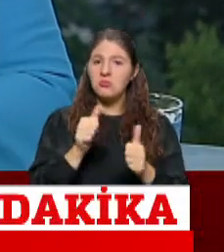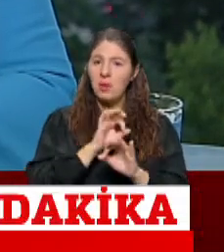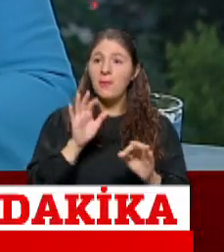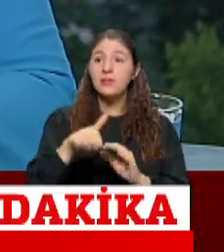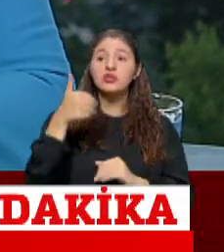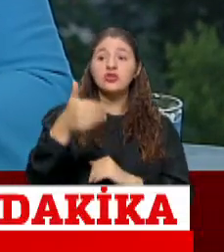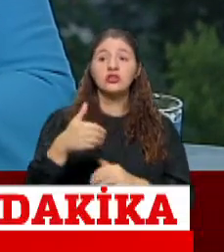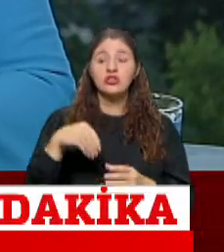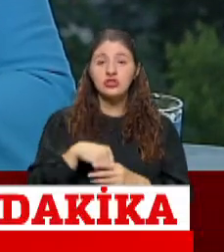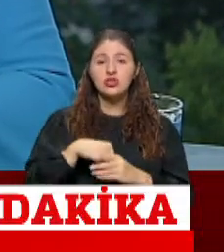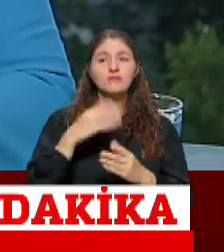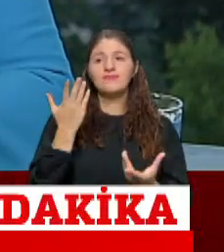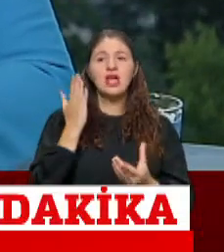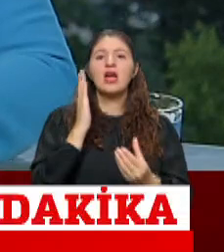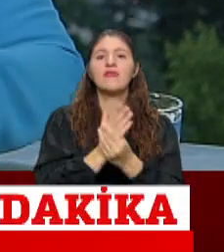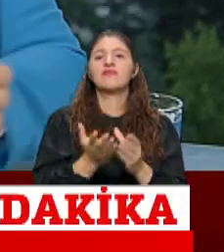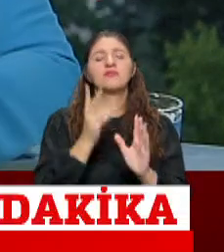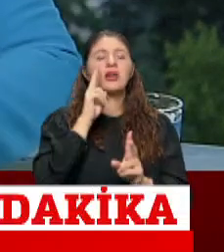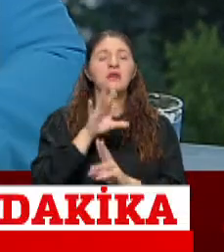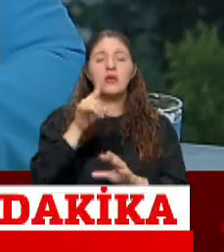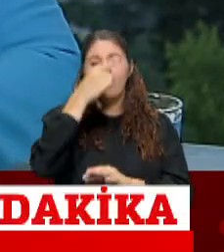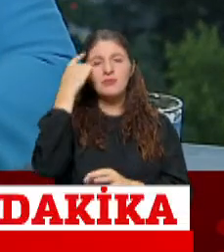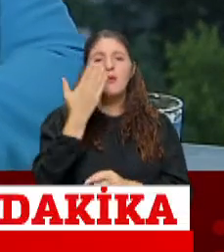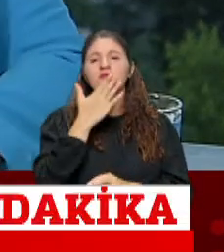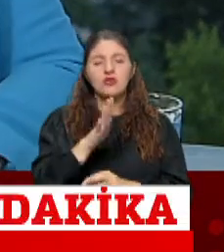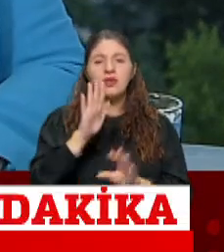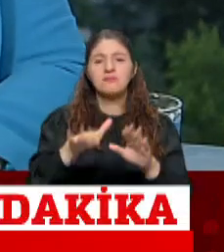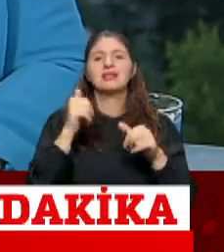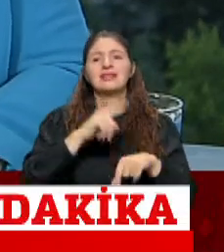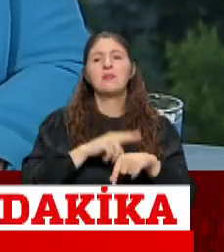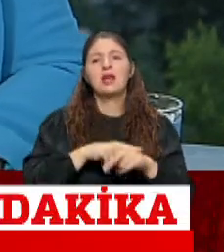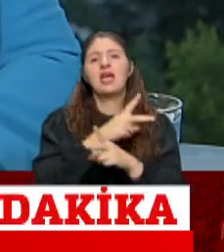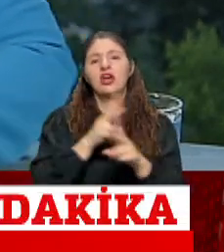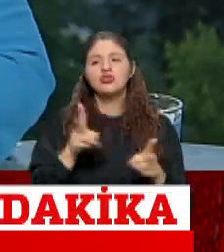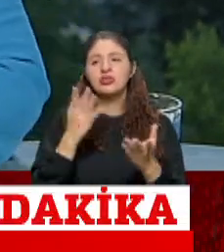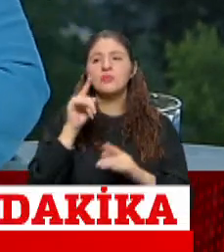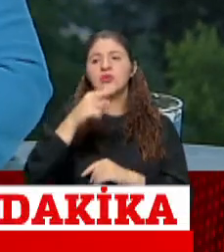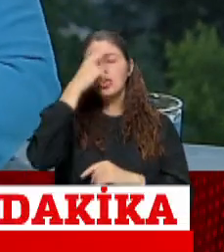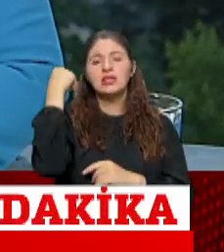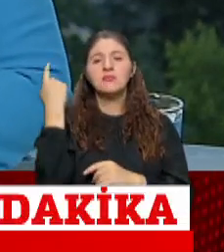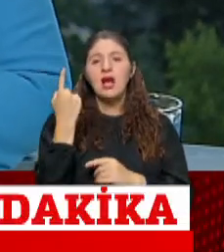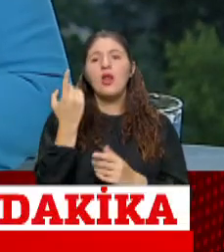daha sonrası için raftan kalkar. Eğer böyle bir ihtimal yoksa meclis zamanında açılırsa bu